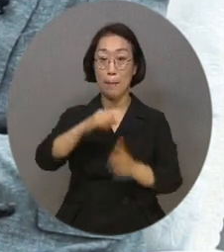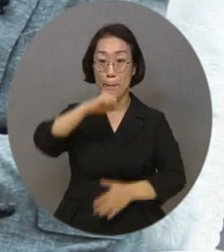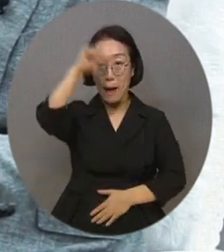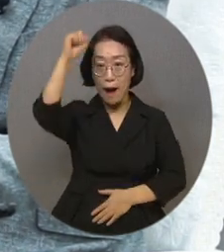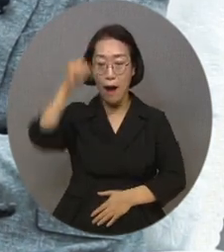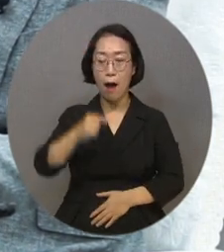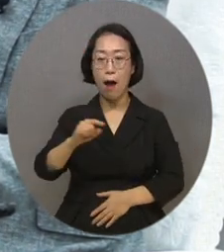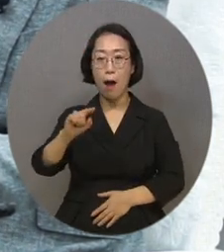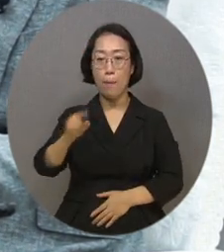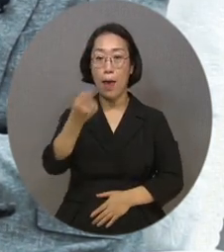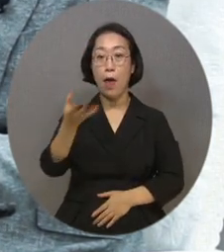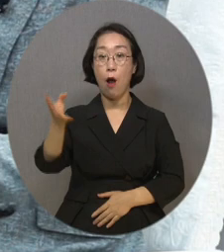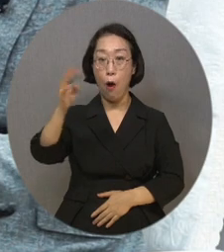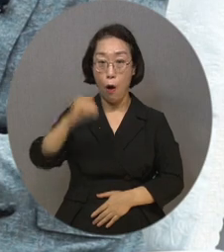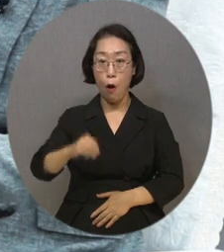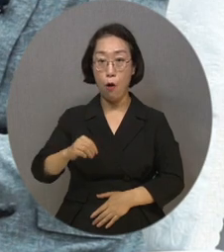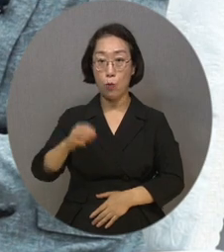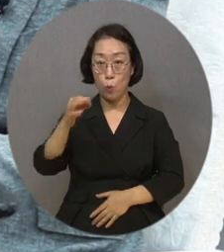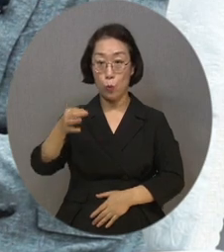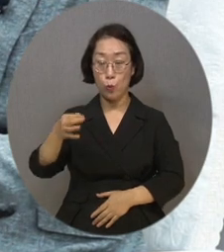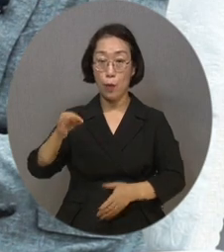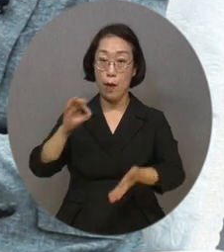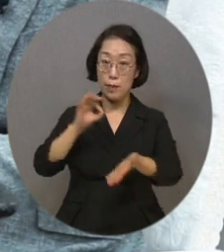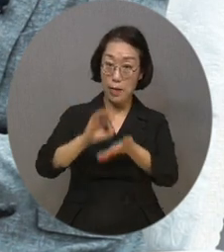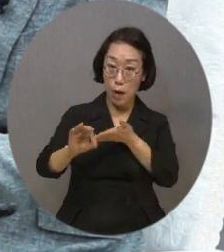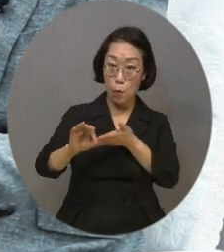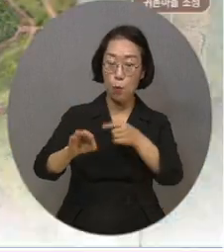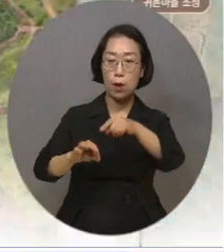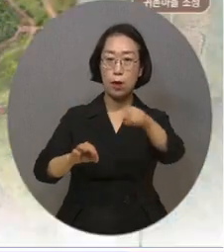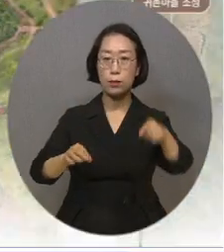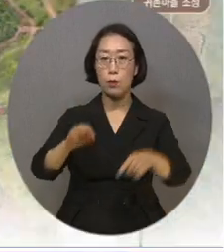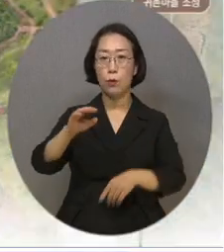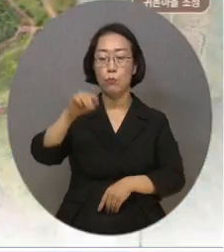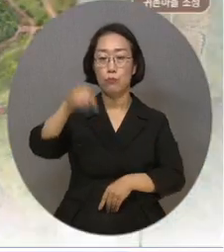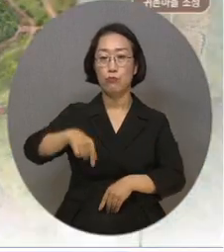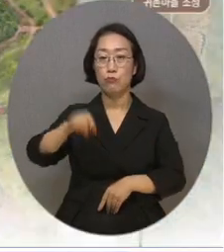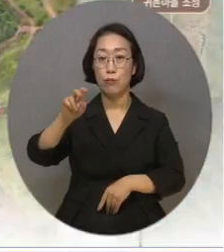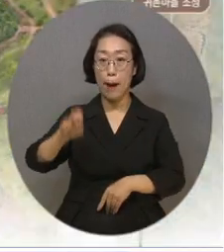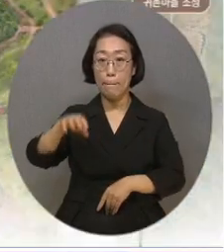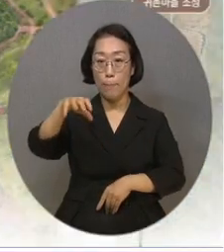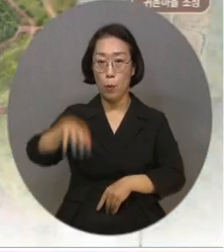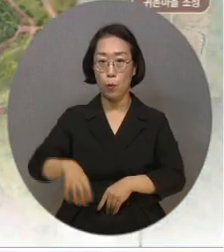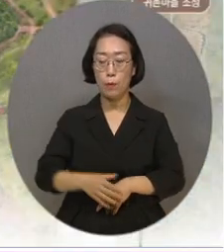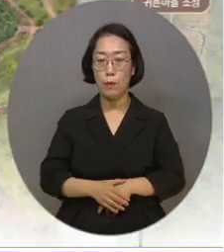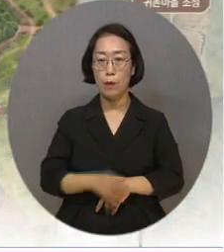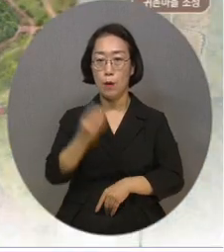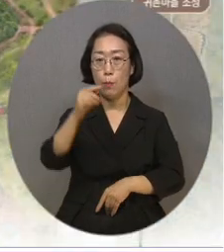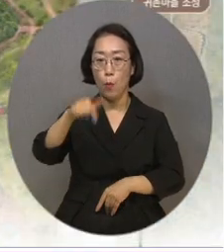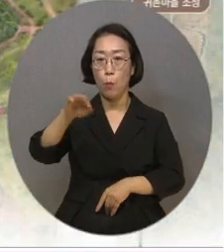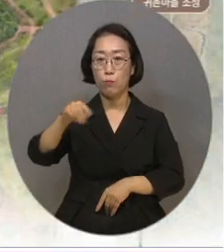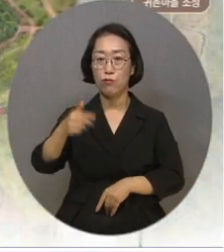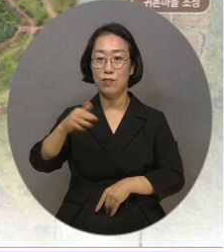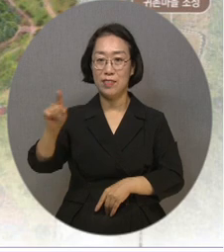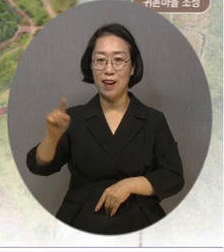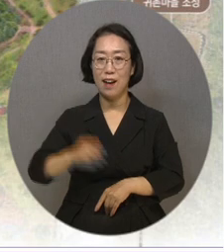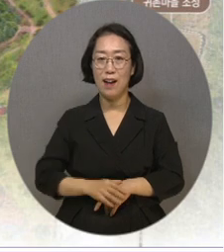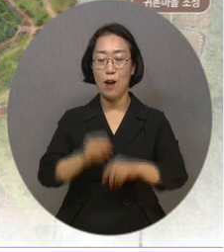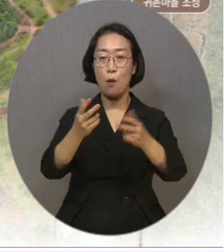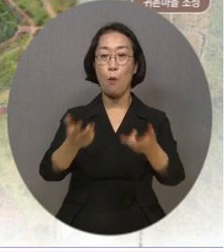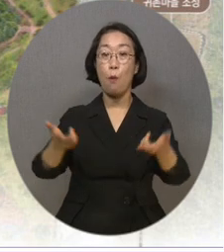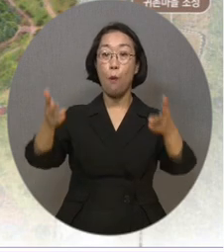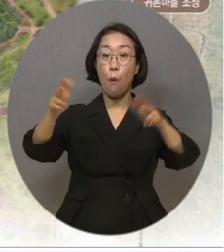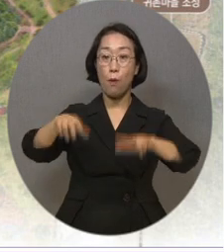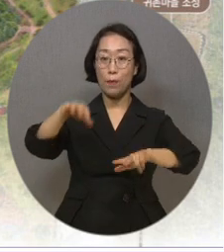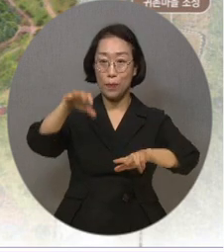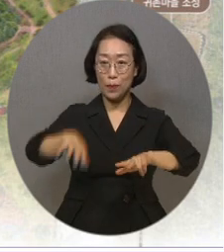총 100억 원의 사업비를 들여서 우리 부안면에 있는 복분자 유원지라는 곳을 일종의 좀